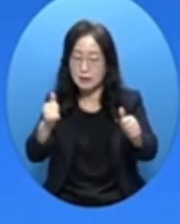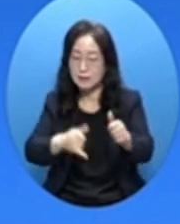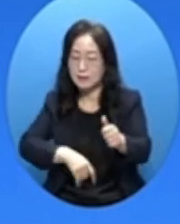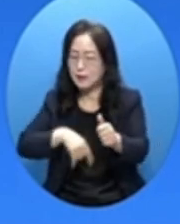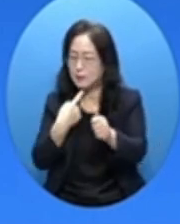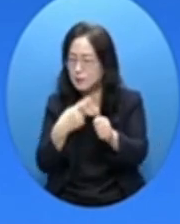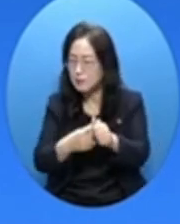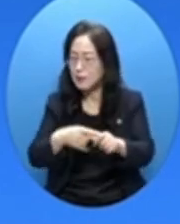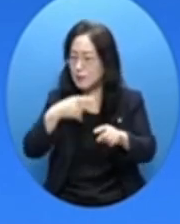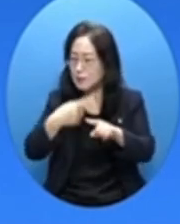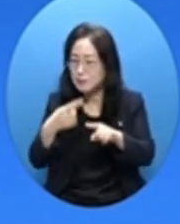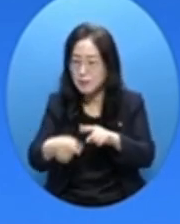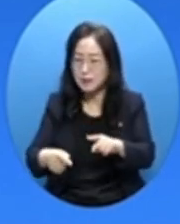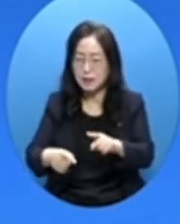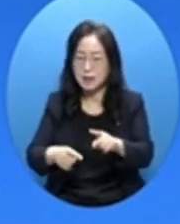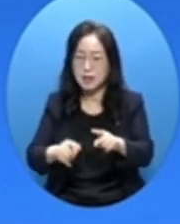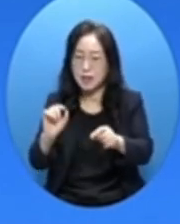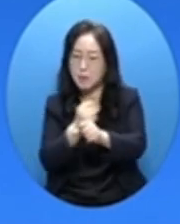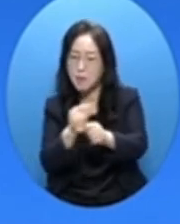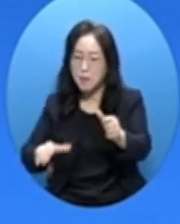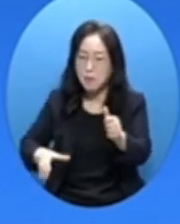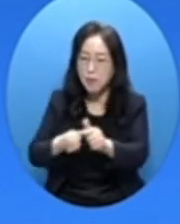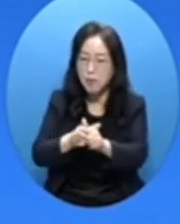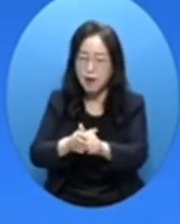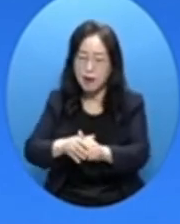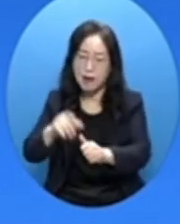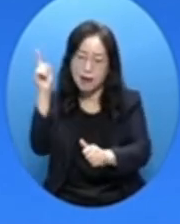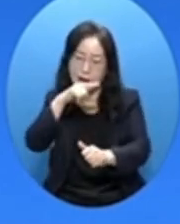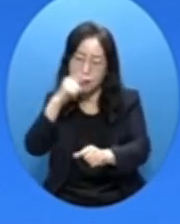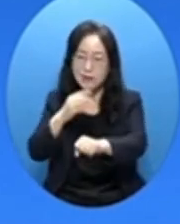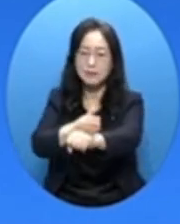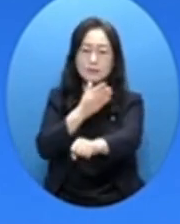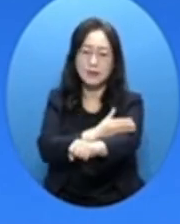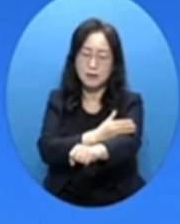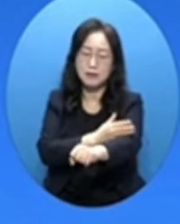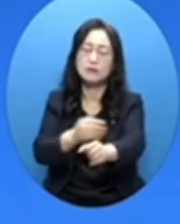비판, 모함, 악성 루머를 그쳐야 됩니다.